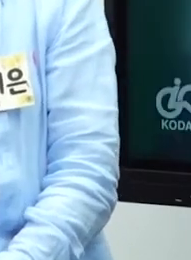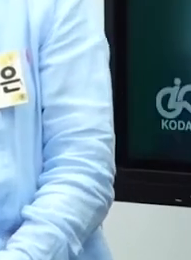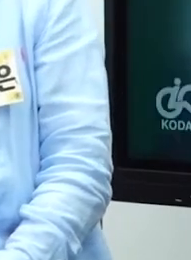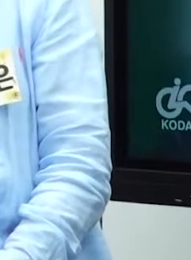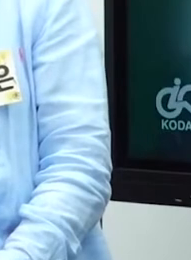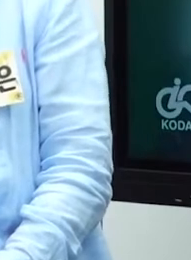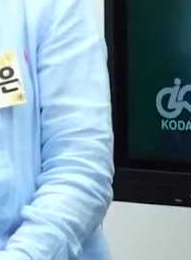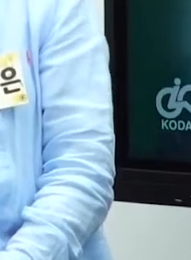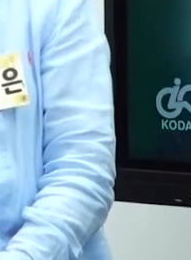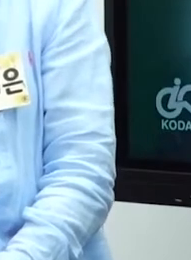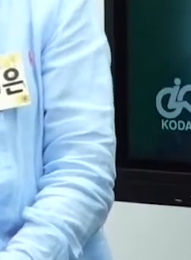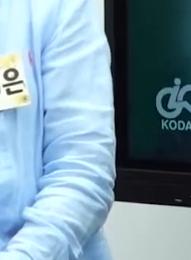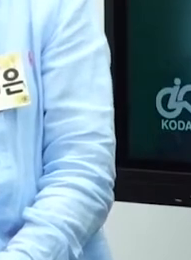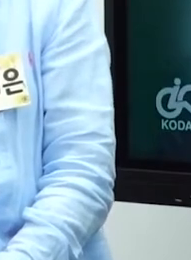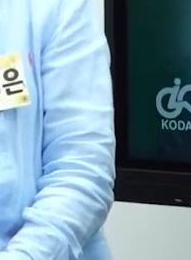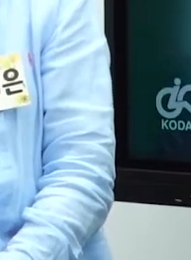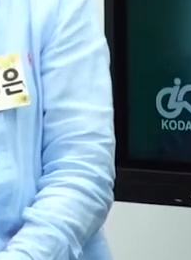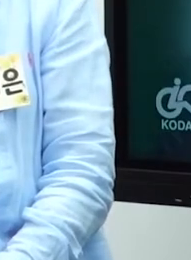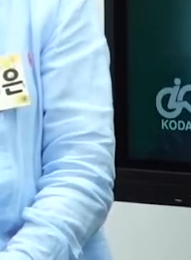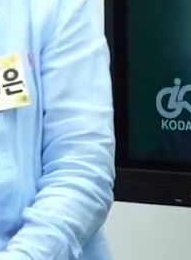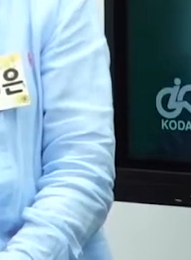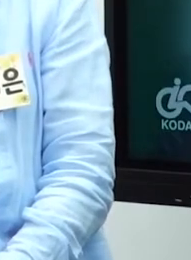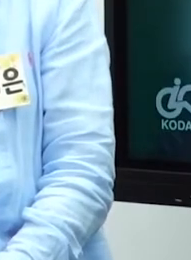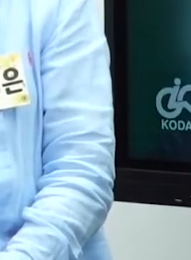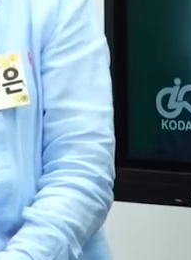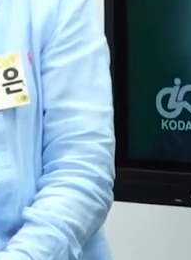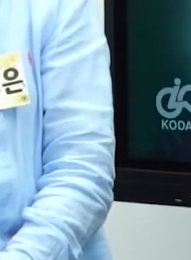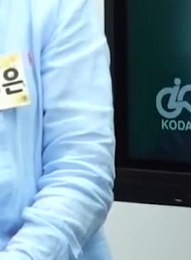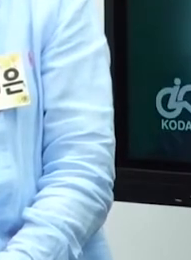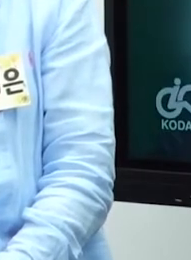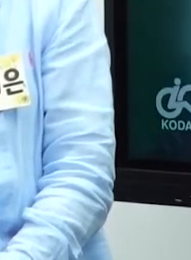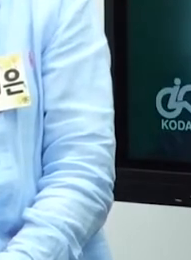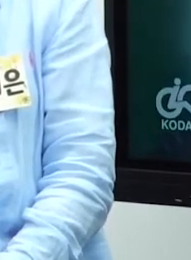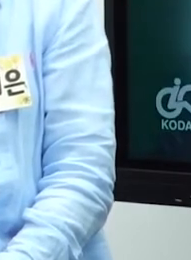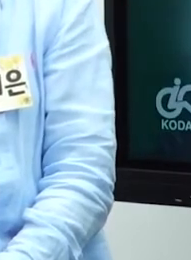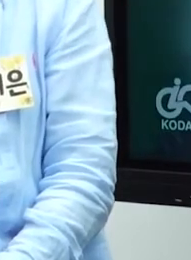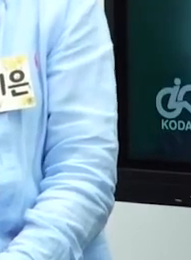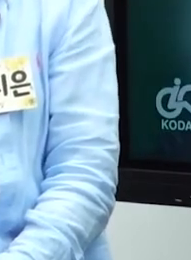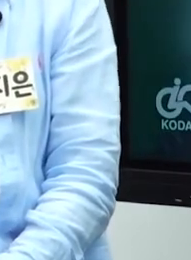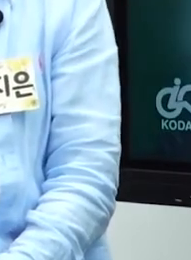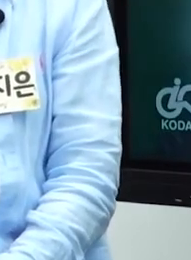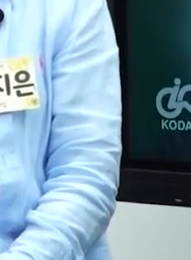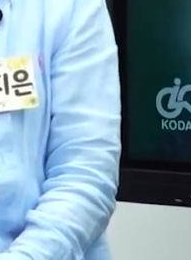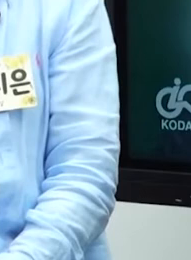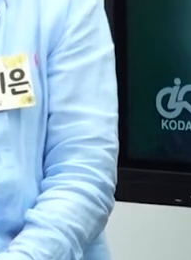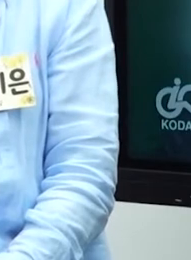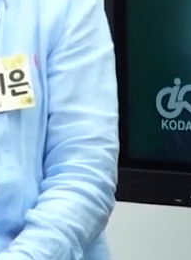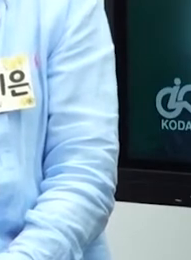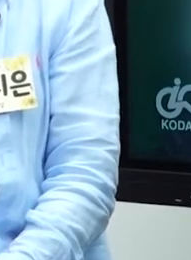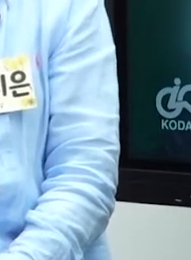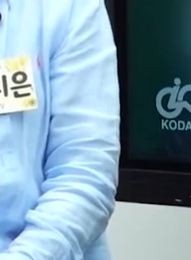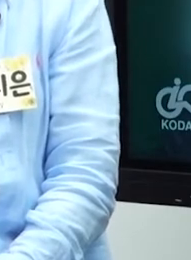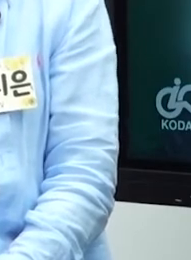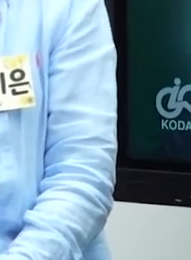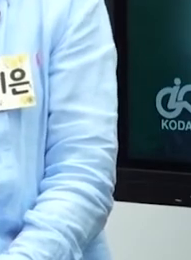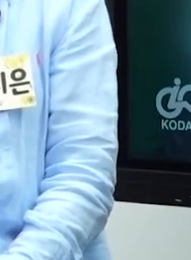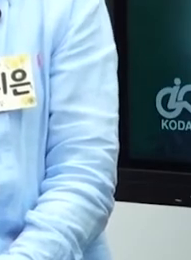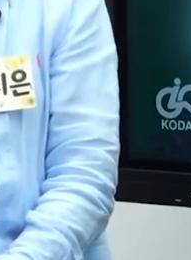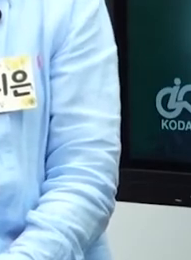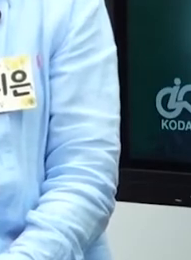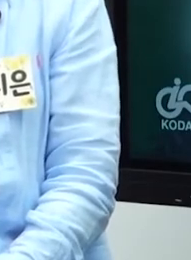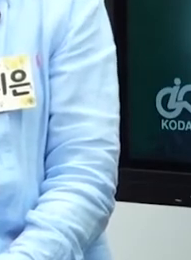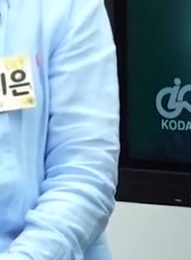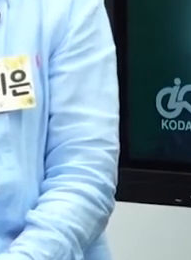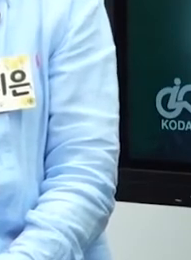밤새도록 그러니까 부모님이 농인이니 조카 뭐 친척들 모두 다 수어로 소통을 하는데 정말 재미있게